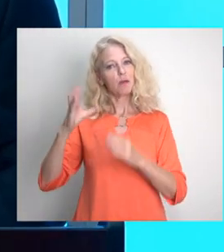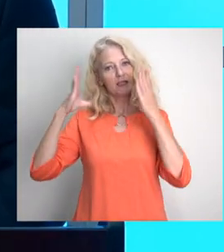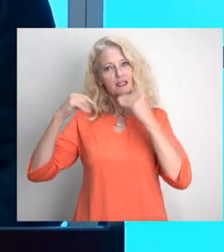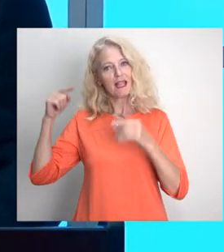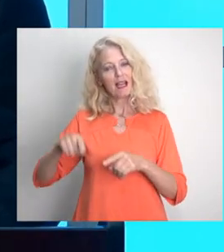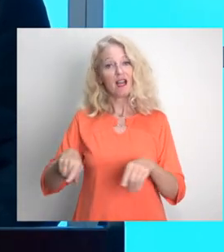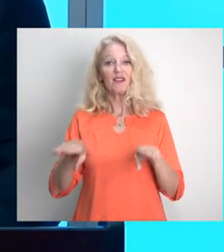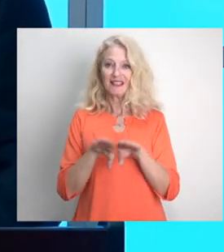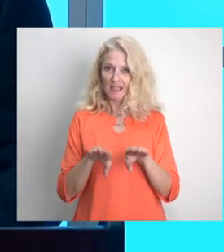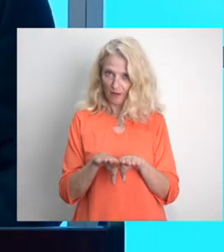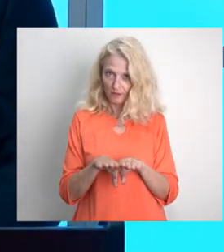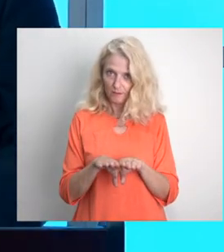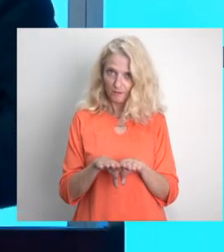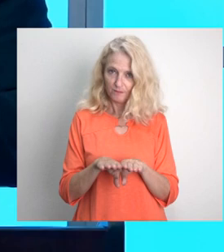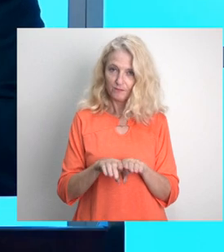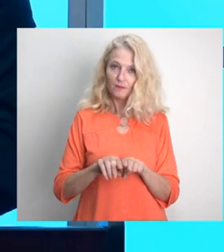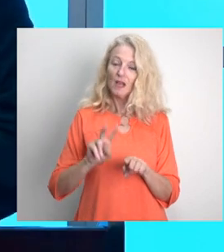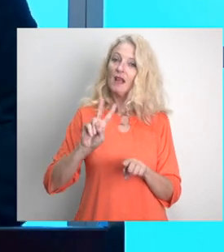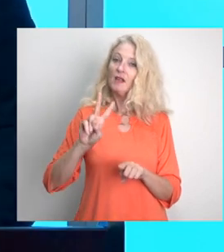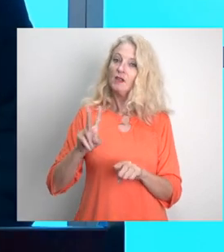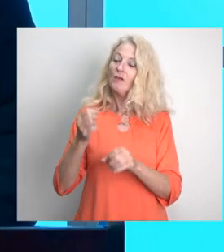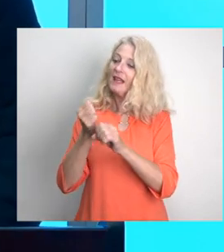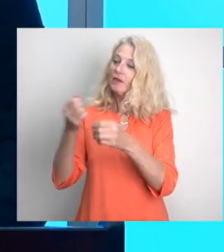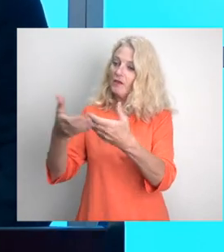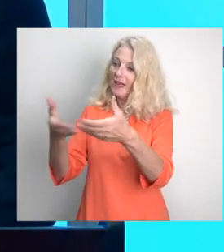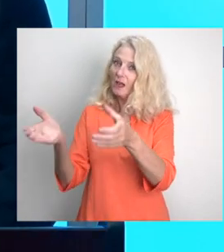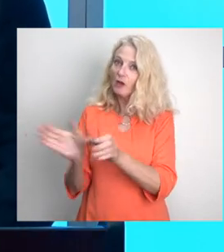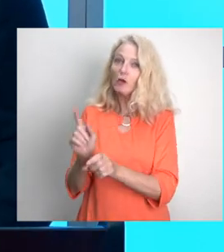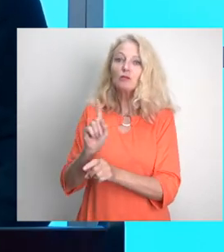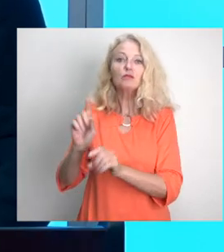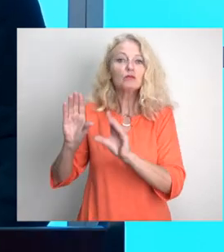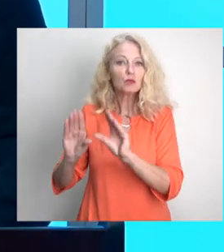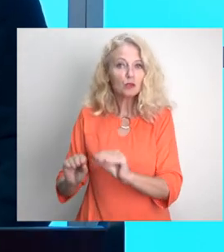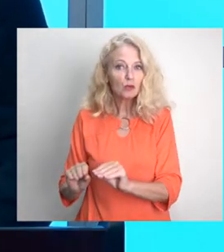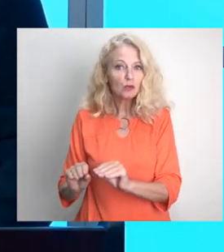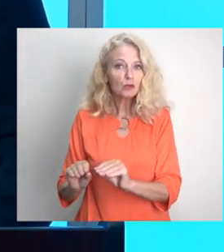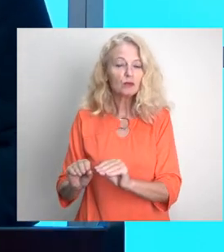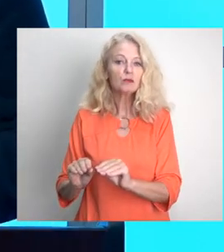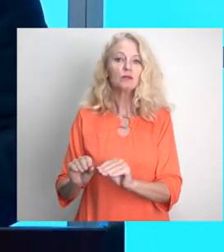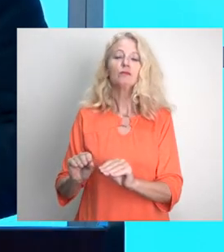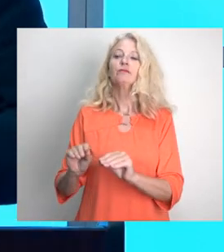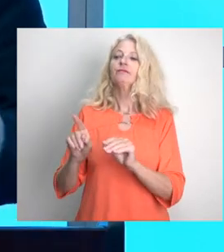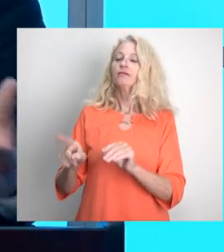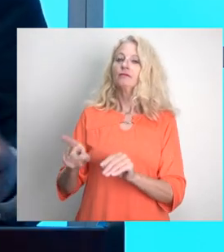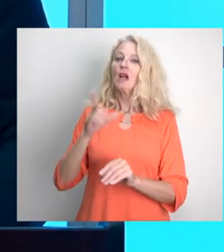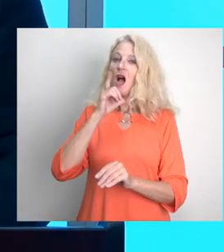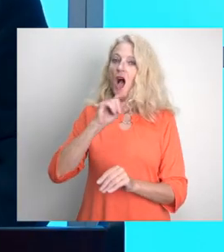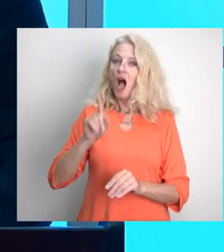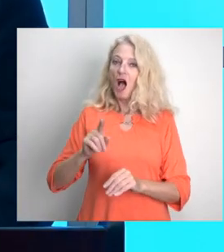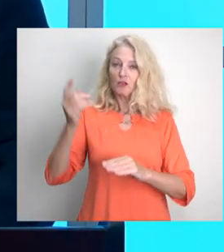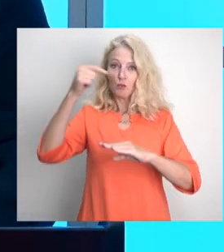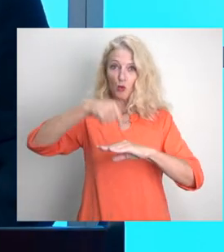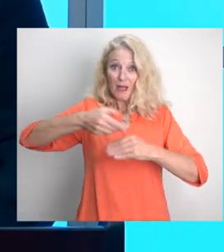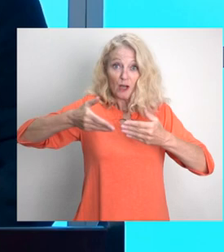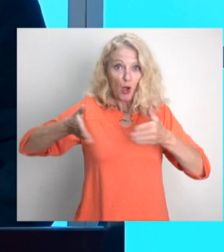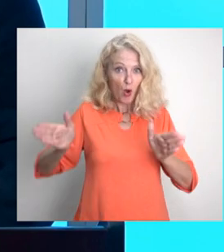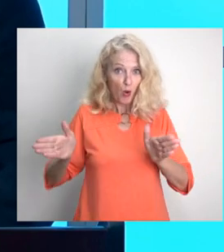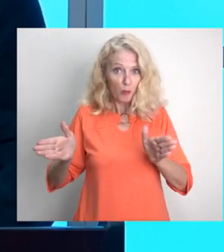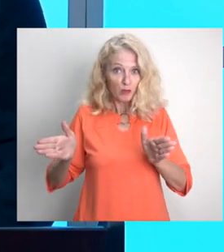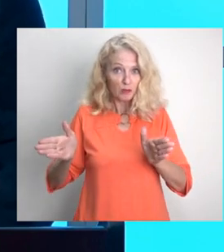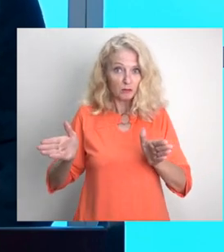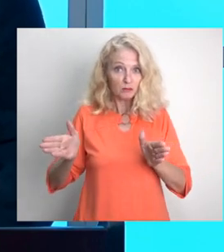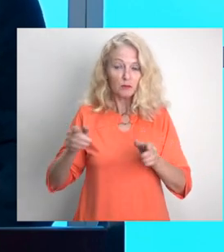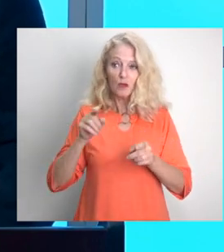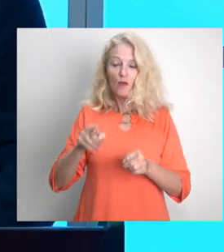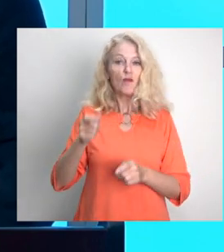Caribisch Nederland moeten gaan gelden. En de tweede werkgroep is bezig met scenario's als wij uiteindelijk open gaan